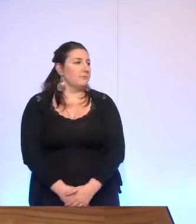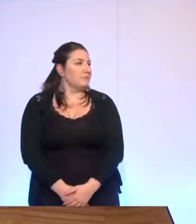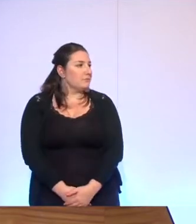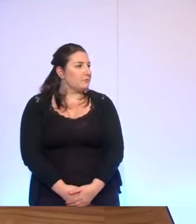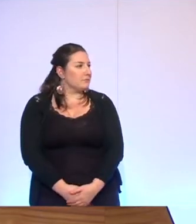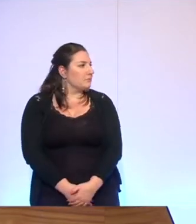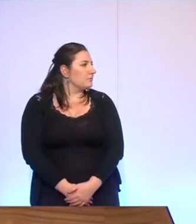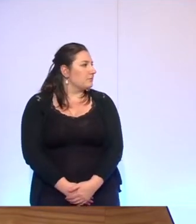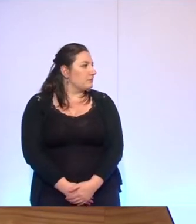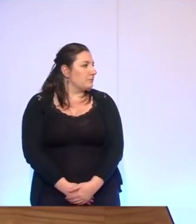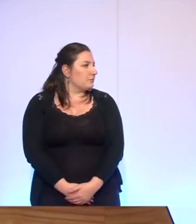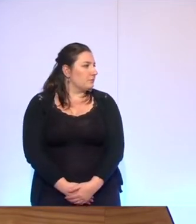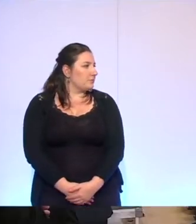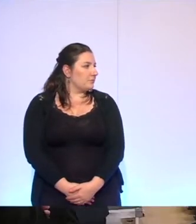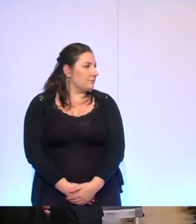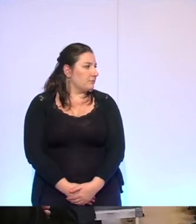Allez-y, je pense qu'on